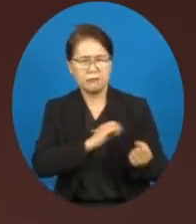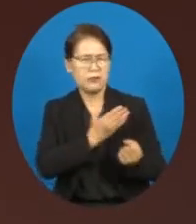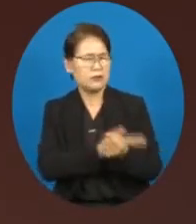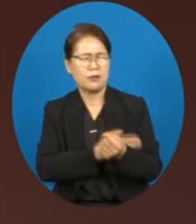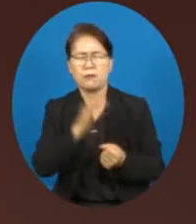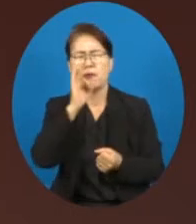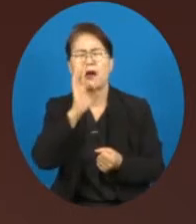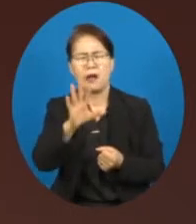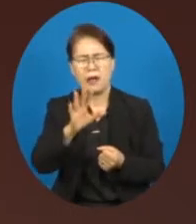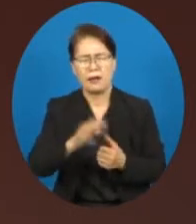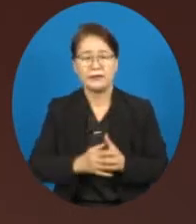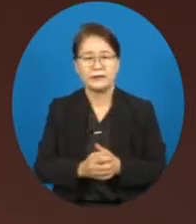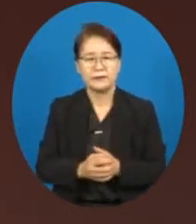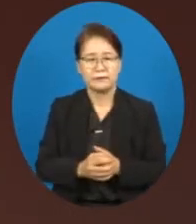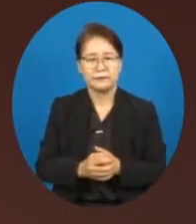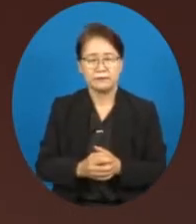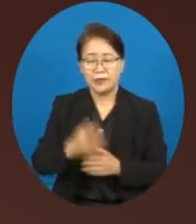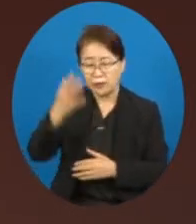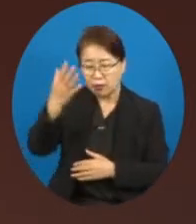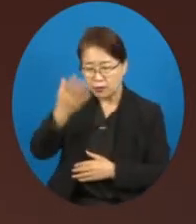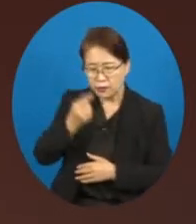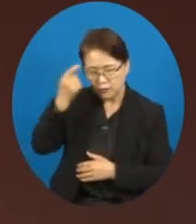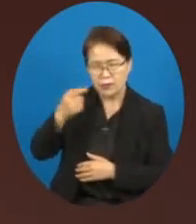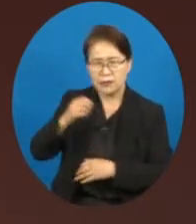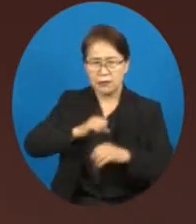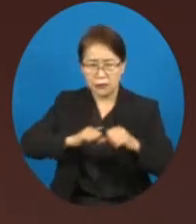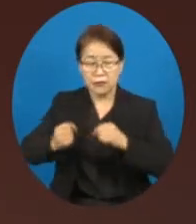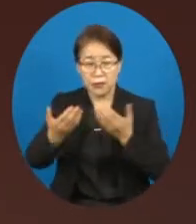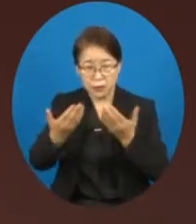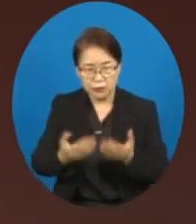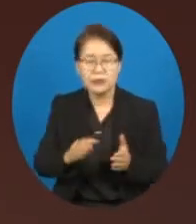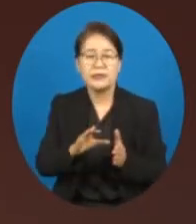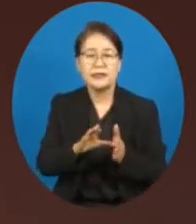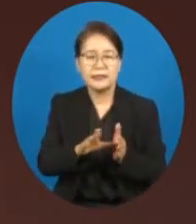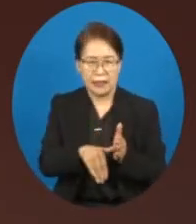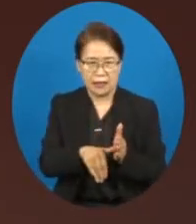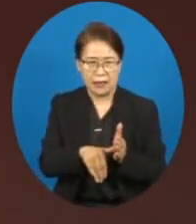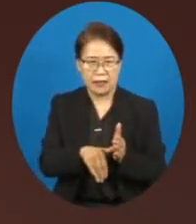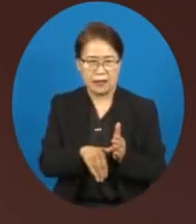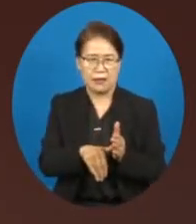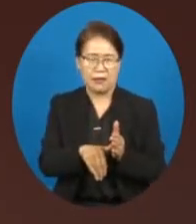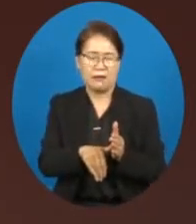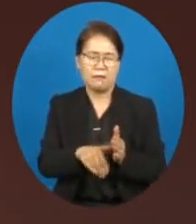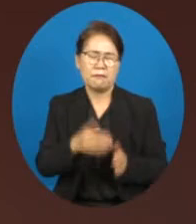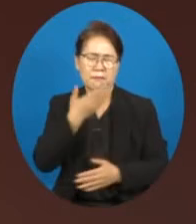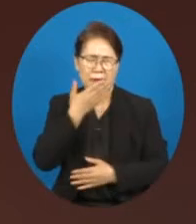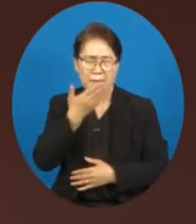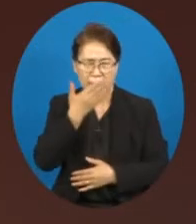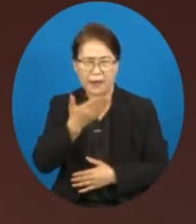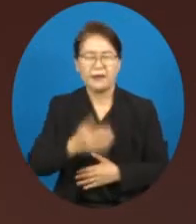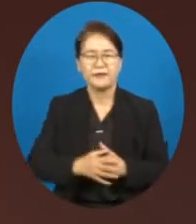불가능합니다. 성령께서 역사해 주실 때에만 가능하다는 얘기죠.